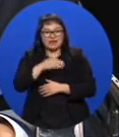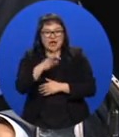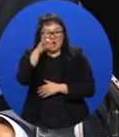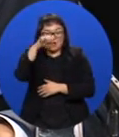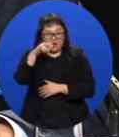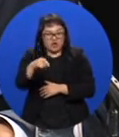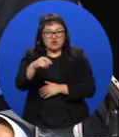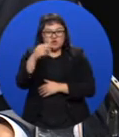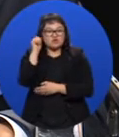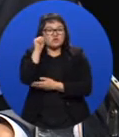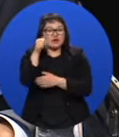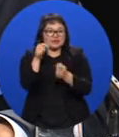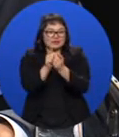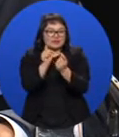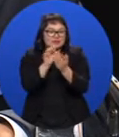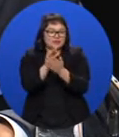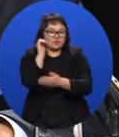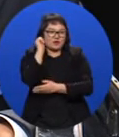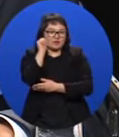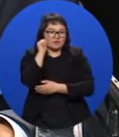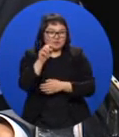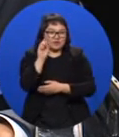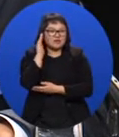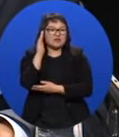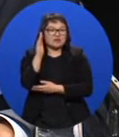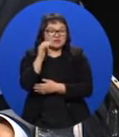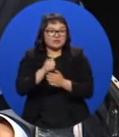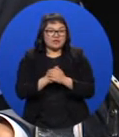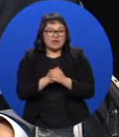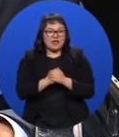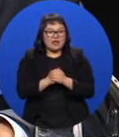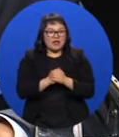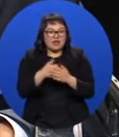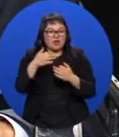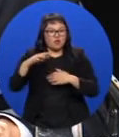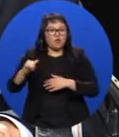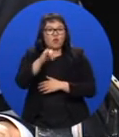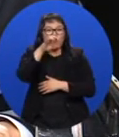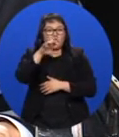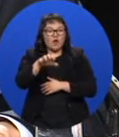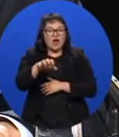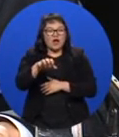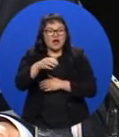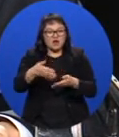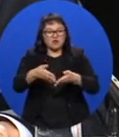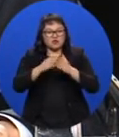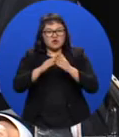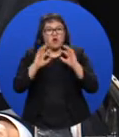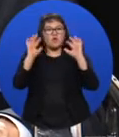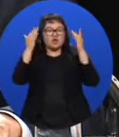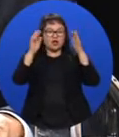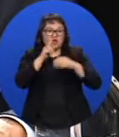위성곤 후보께서 제2공항 산남적 유치 환영한다고 했습니다. 예. 그때에는